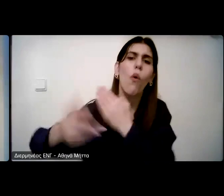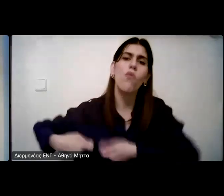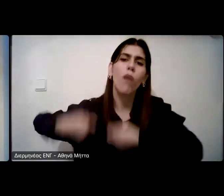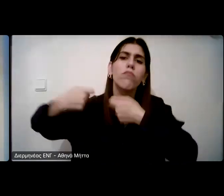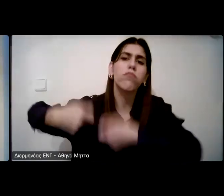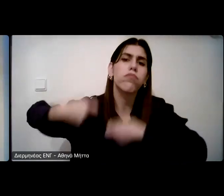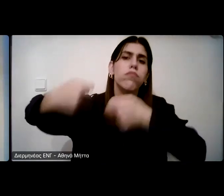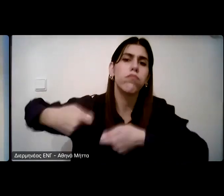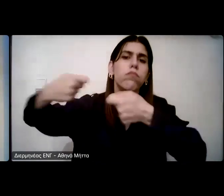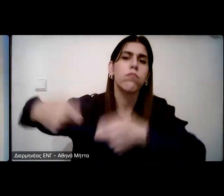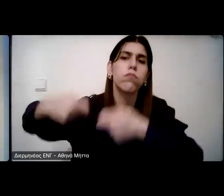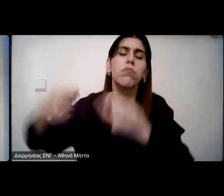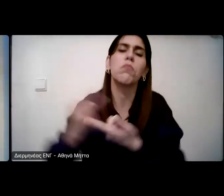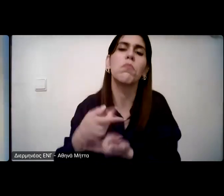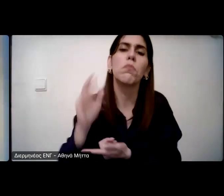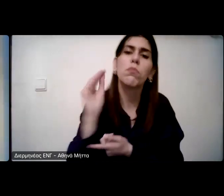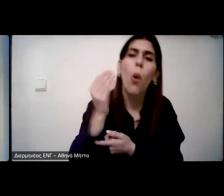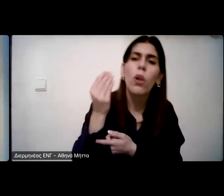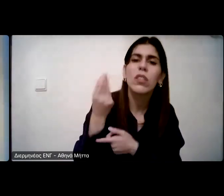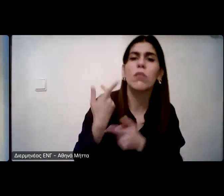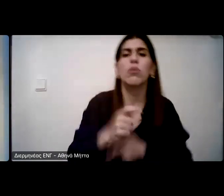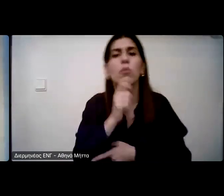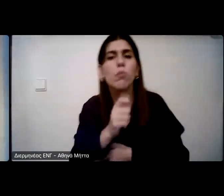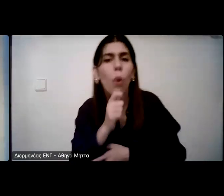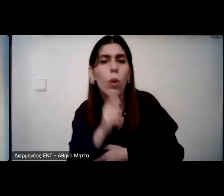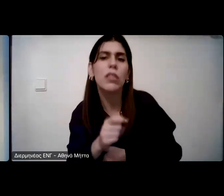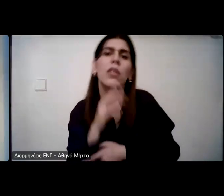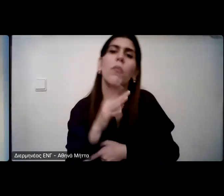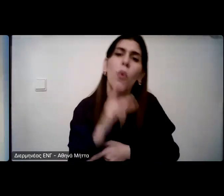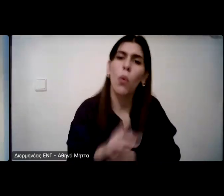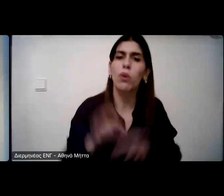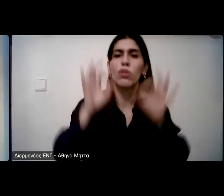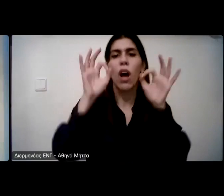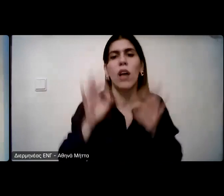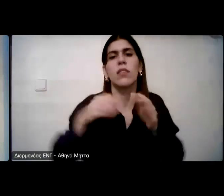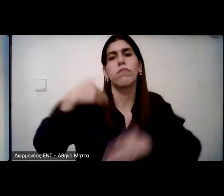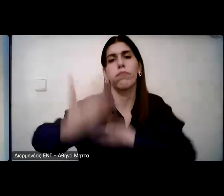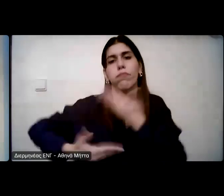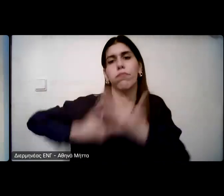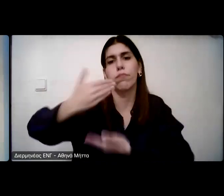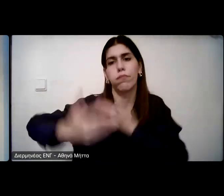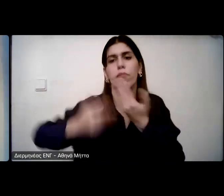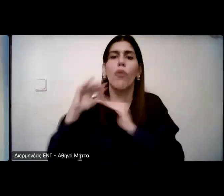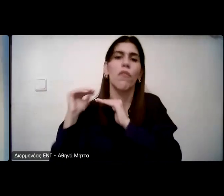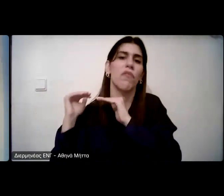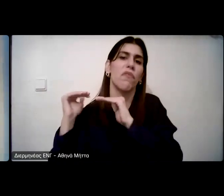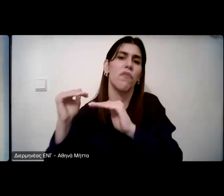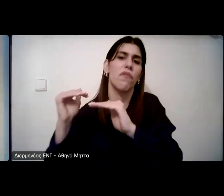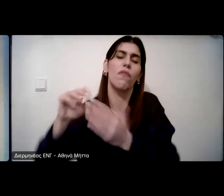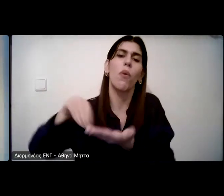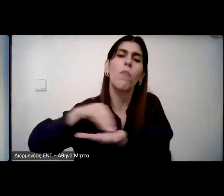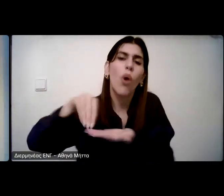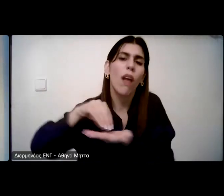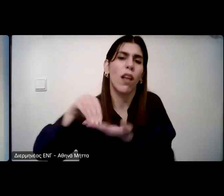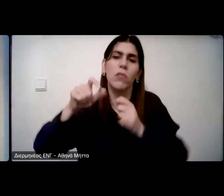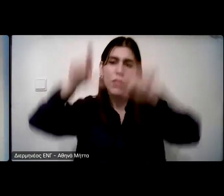πολιτικές και πολιτιστικές συνθήκες το πλέγμα των κυρίαρχων κάθε φορά έμφυλων προκαταλήψεων και